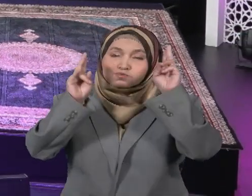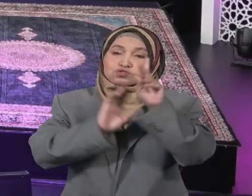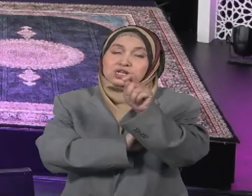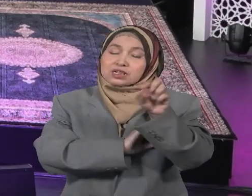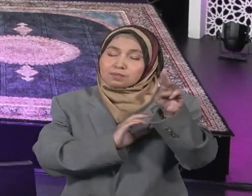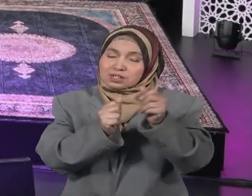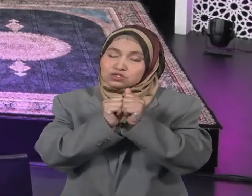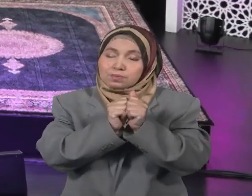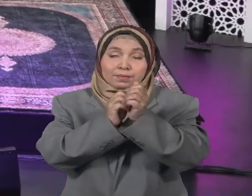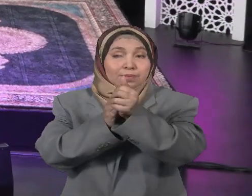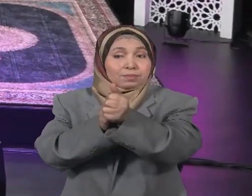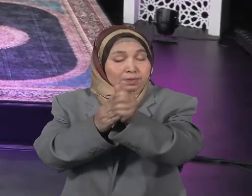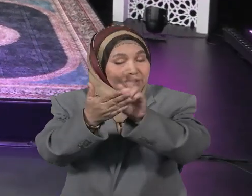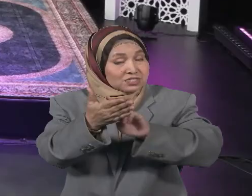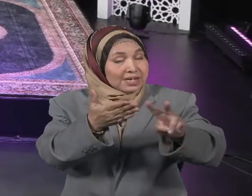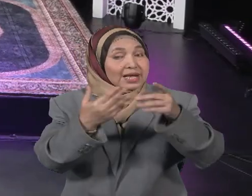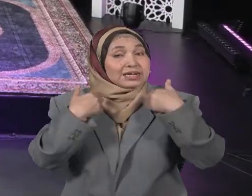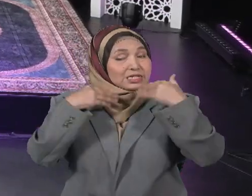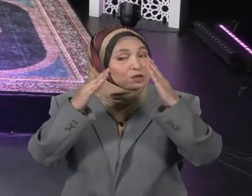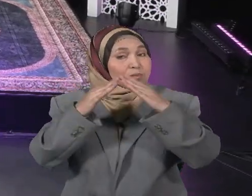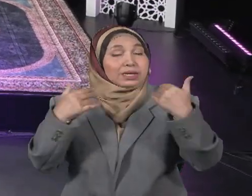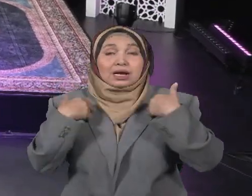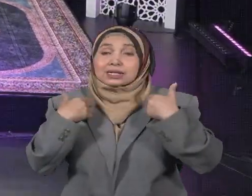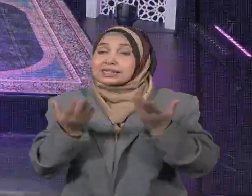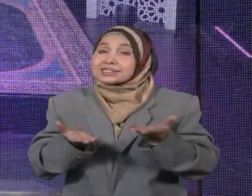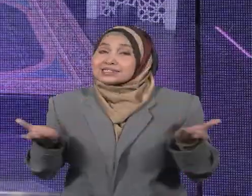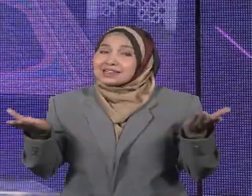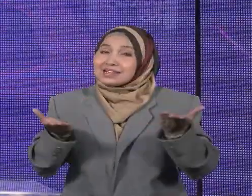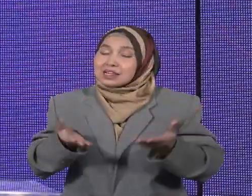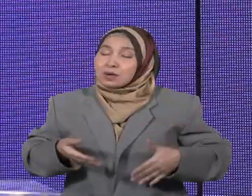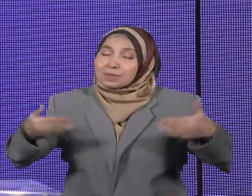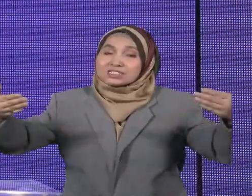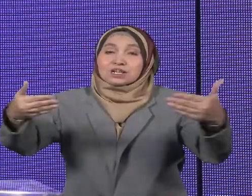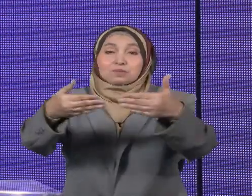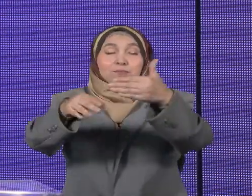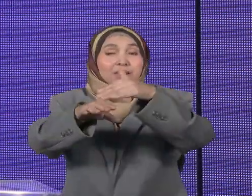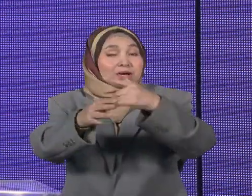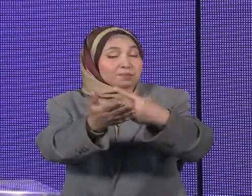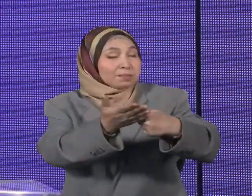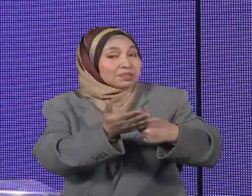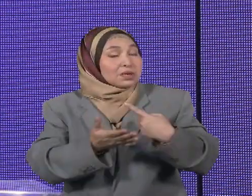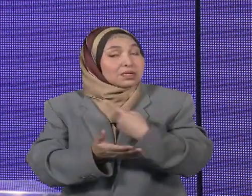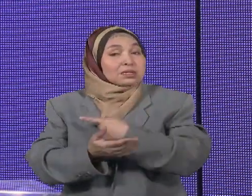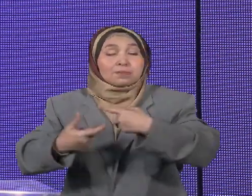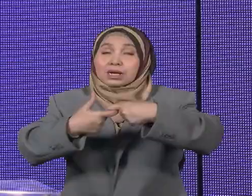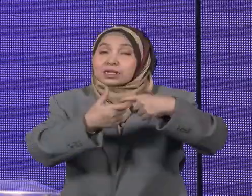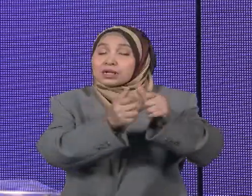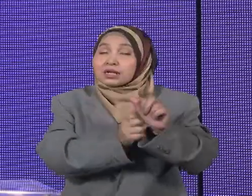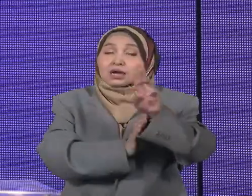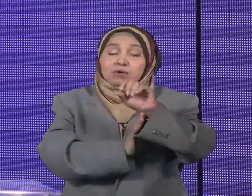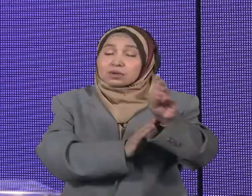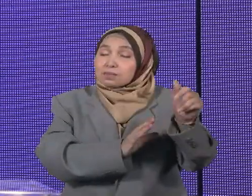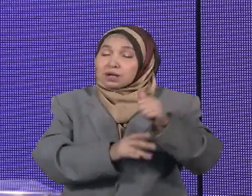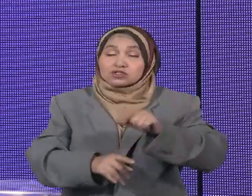untuk sama-sama memimpin bacaan tuan-tuan yang berada di rumah, yang berada di studio pada hari ini. Menyambung kepada perbincangan kita berkaitan dengan riba, satu amaran